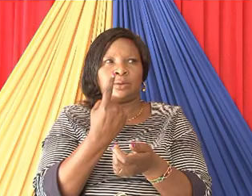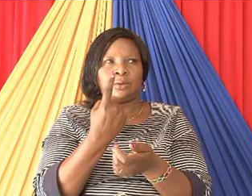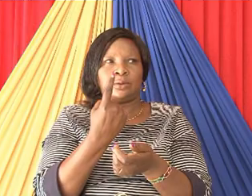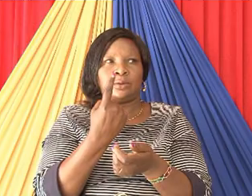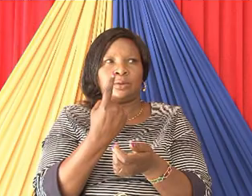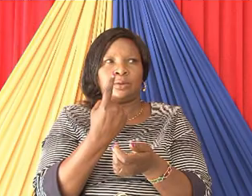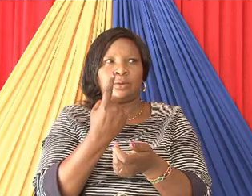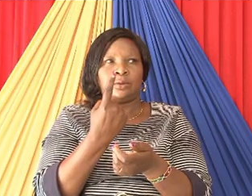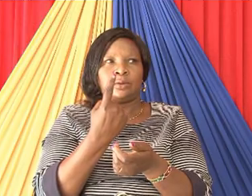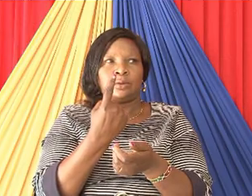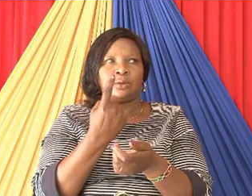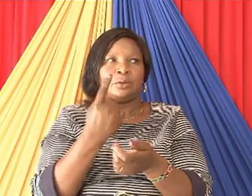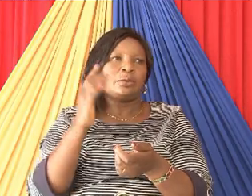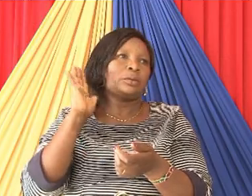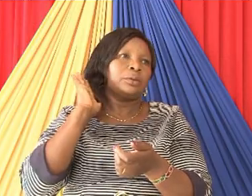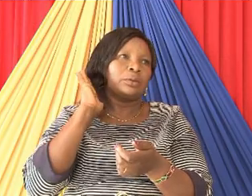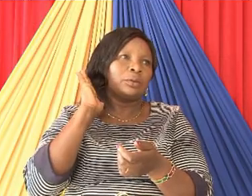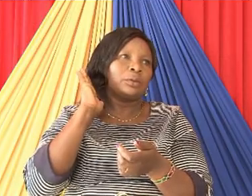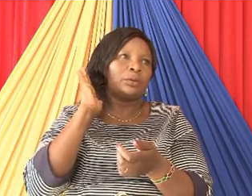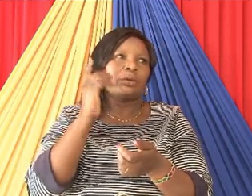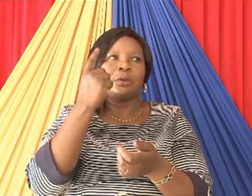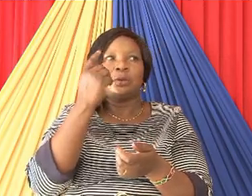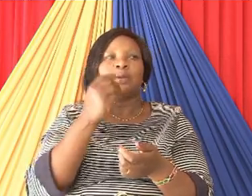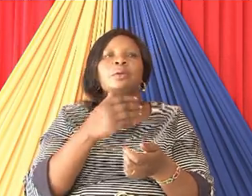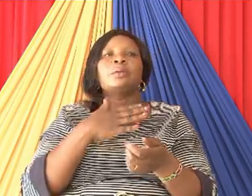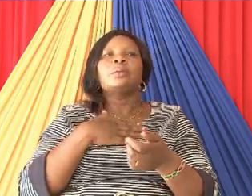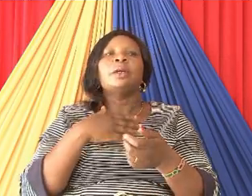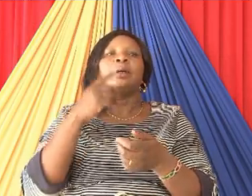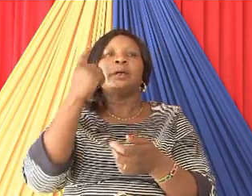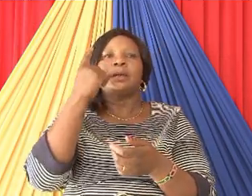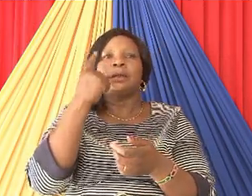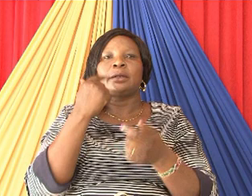na kumbe alisikia kilio. Mungu alibariki neno lake.